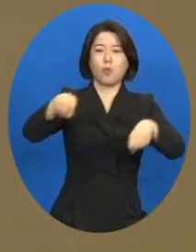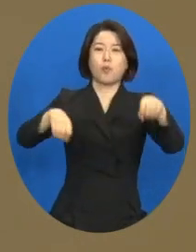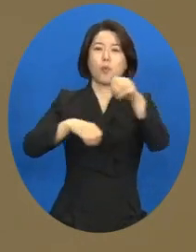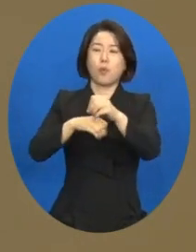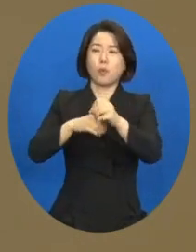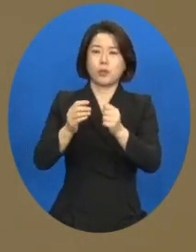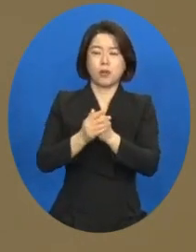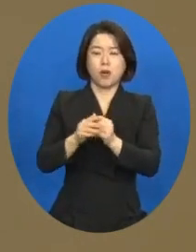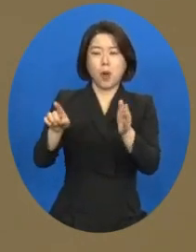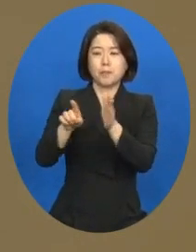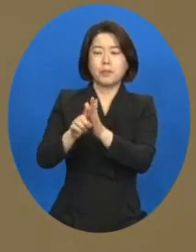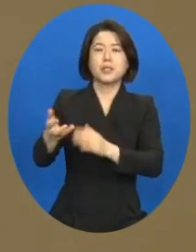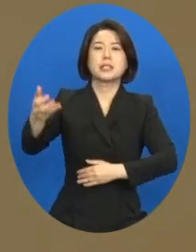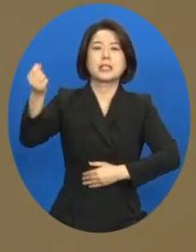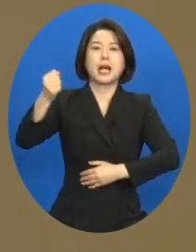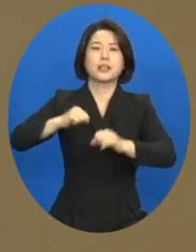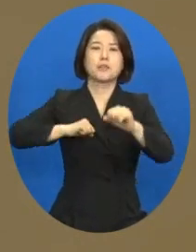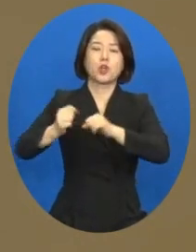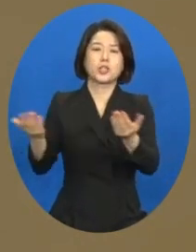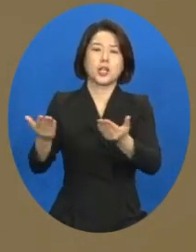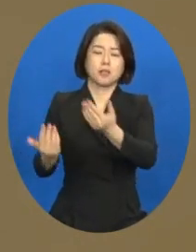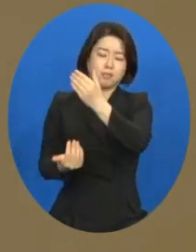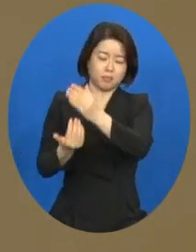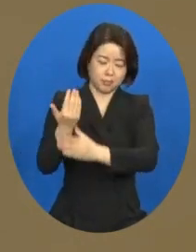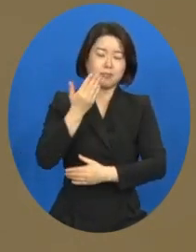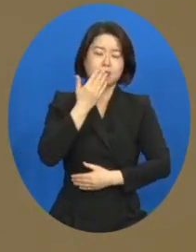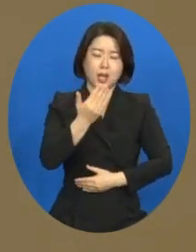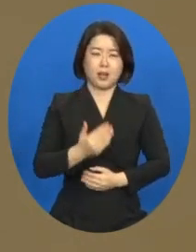가지게 되는 역사가 일어나게 됩니다.